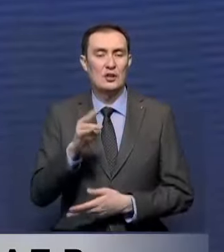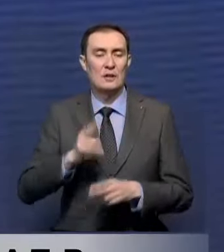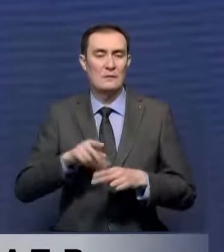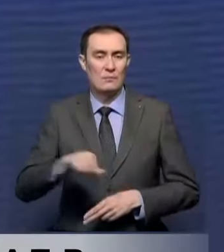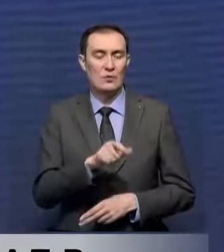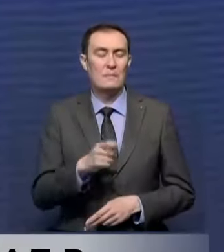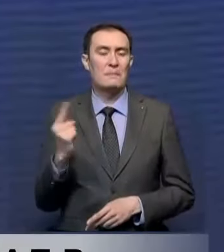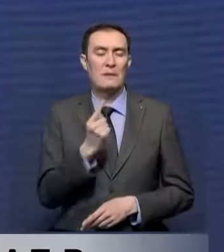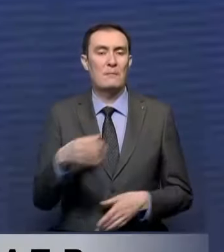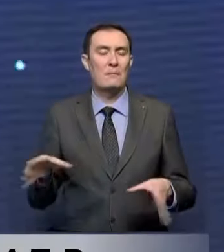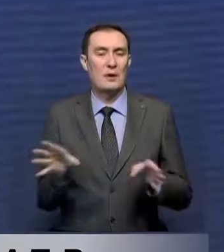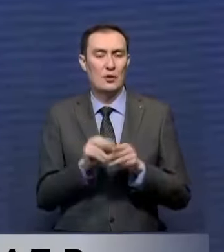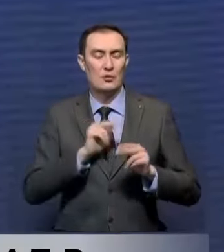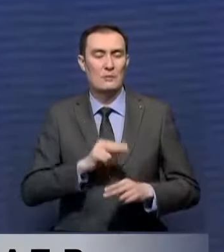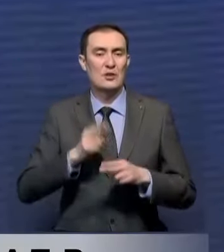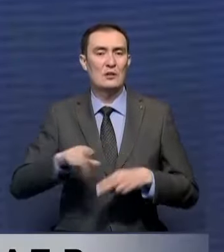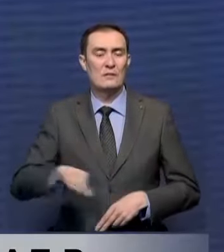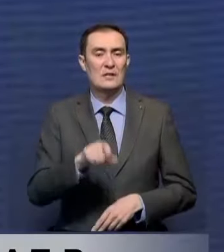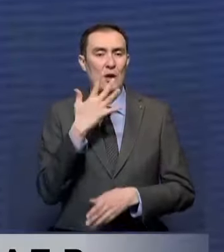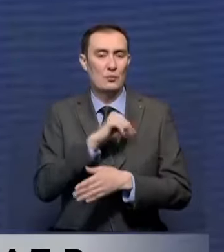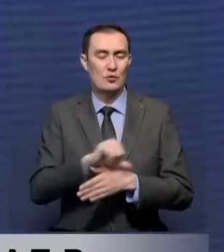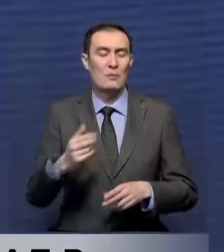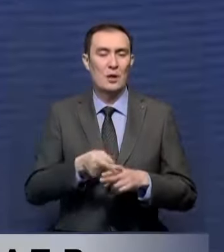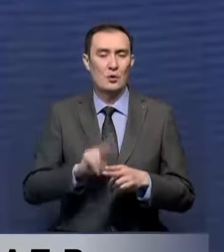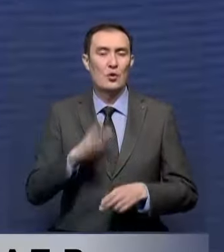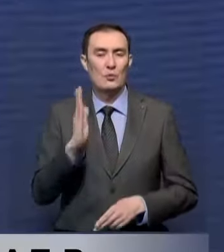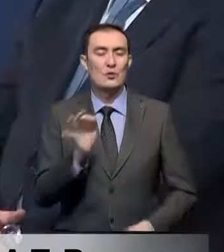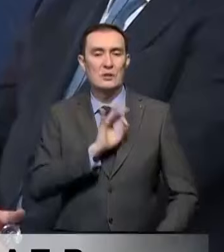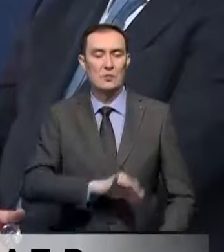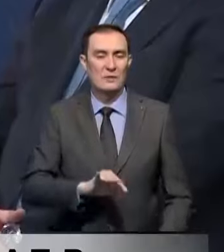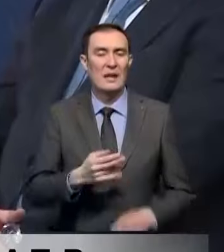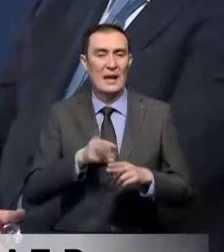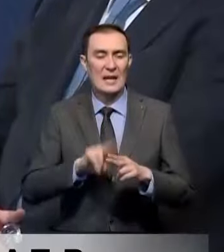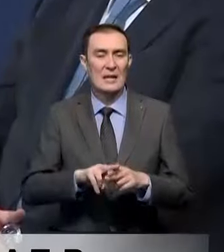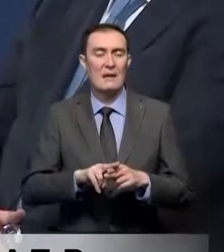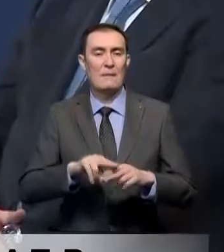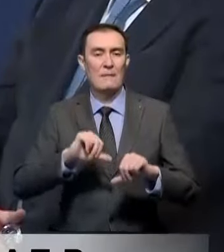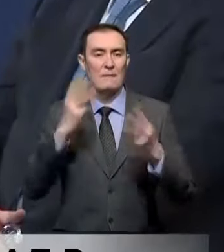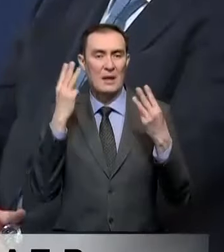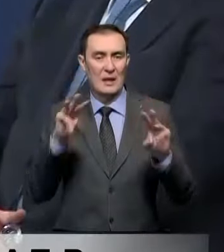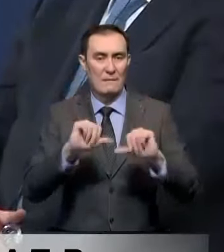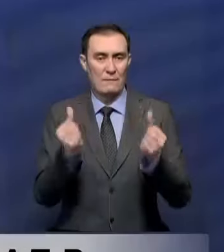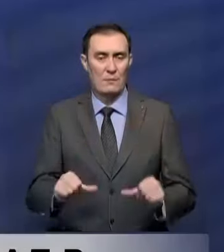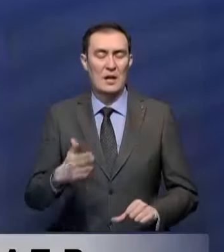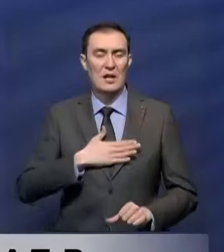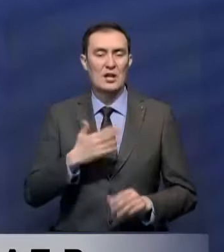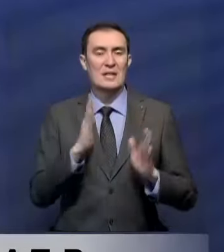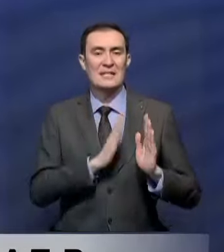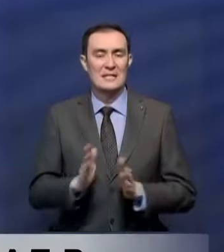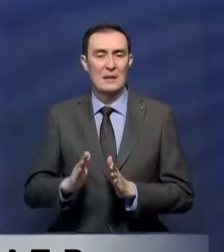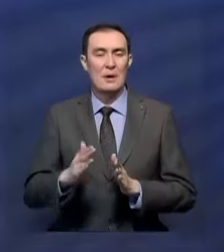первым партнером железнодорожной отрасли за рубежом, который будет использовать эти модели. Наша система –